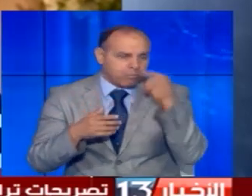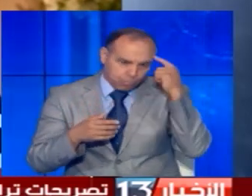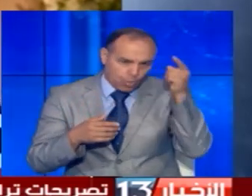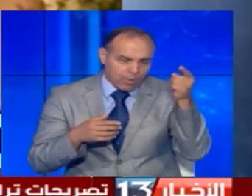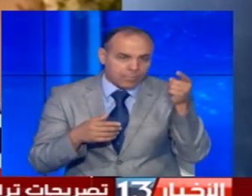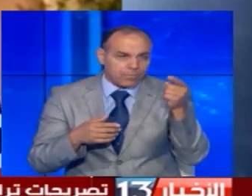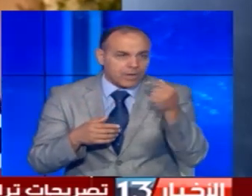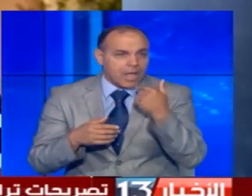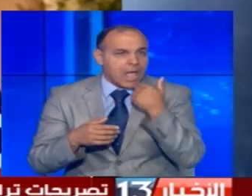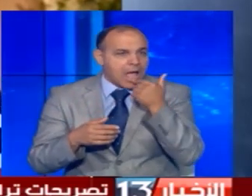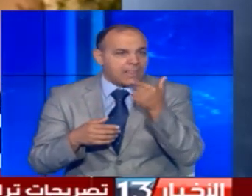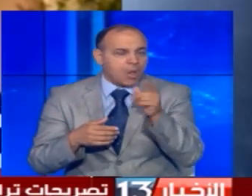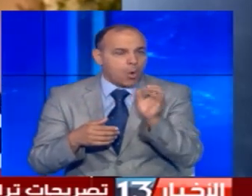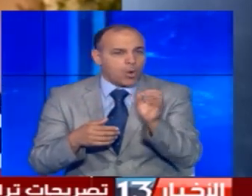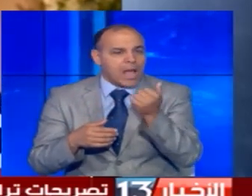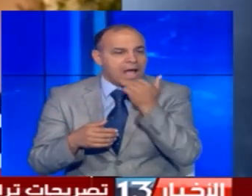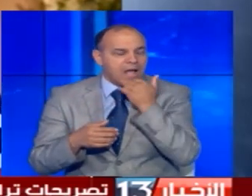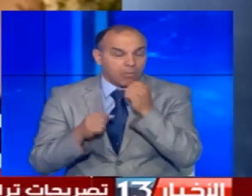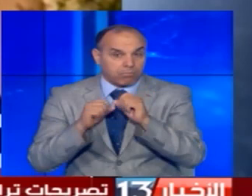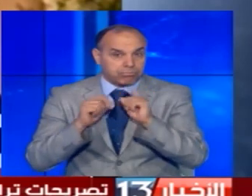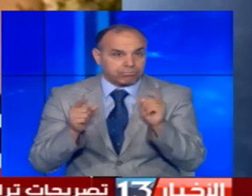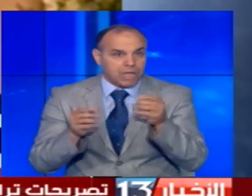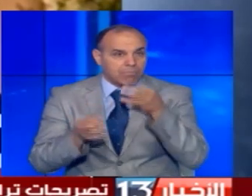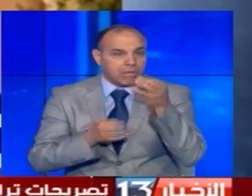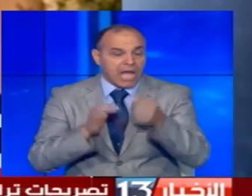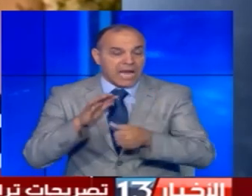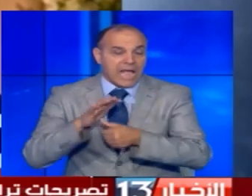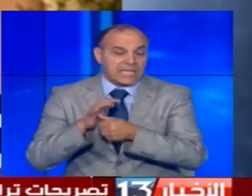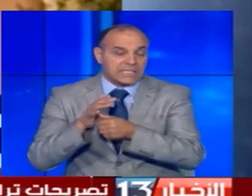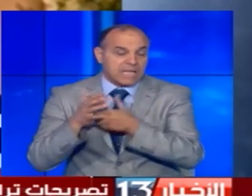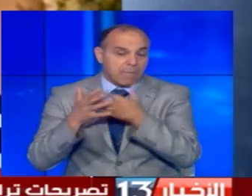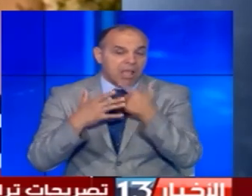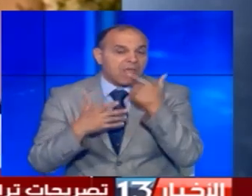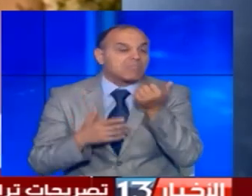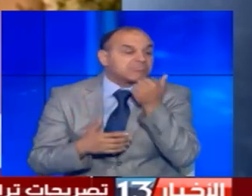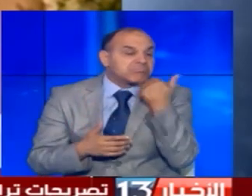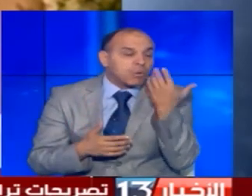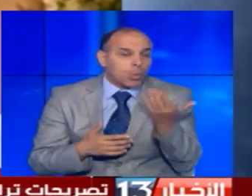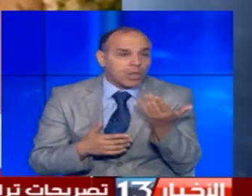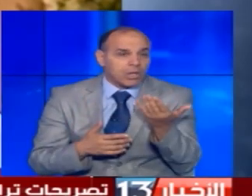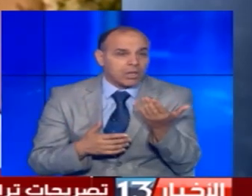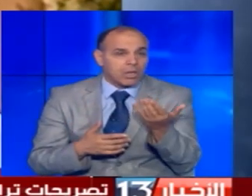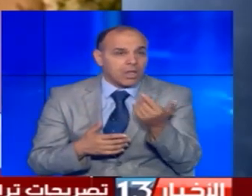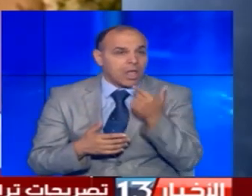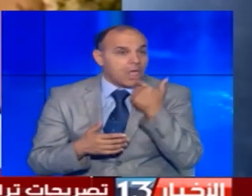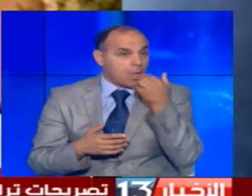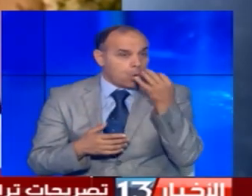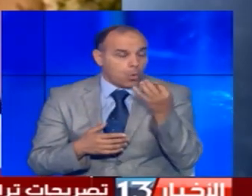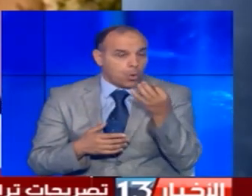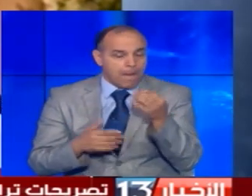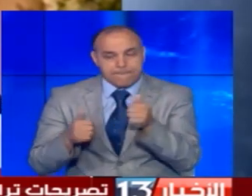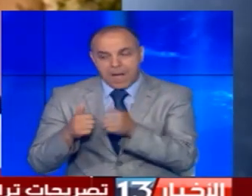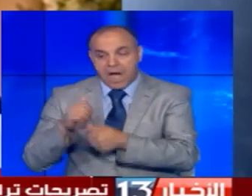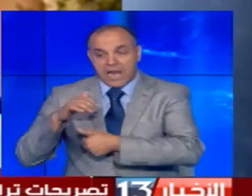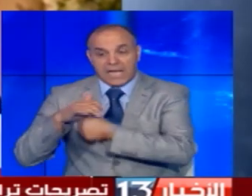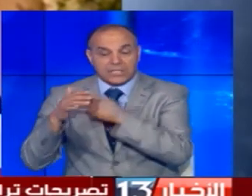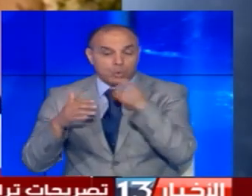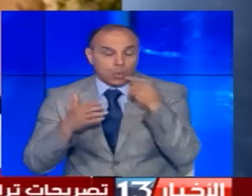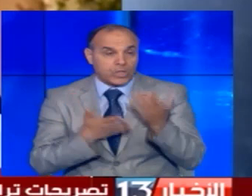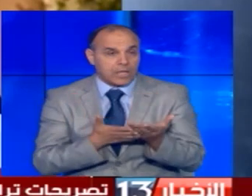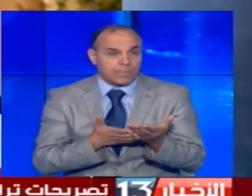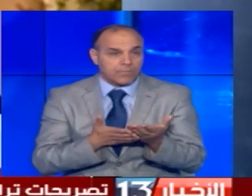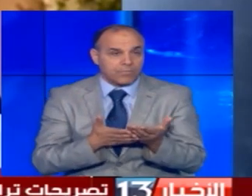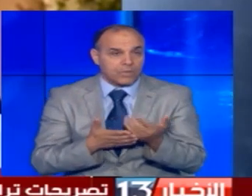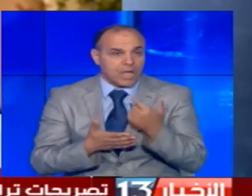اذا ما اعتبره اخطاءا فاتحه في تصريحات رئيس هم دون في اعقاب قمته مع نظيره الروسي اذ